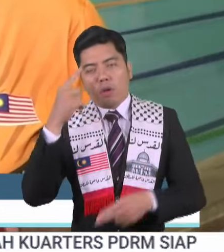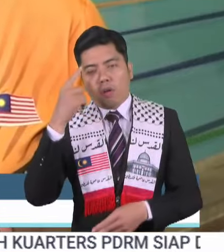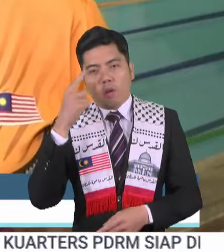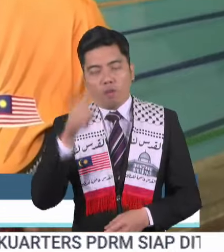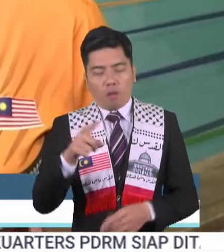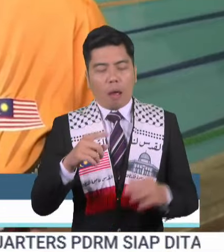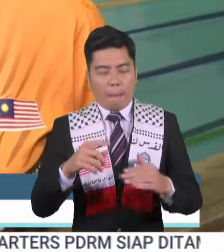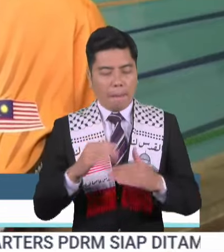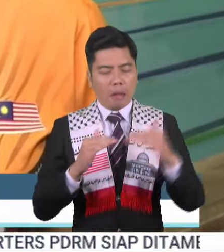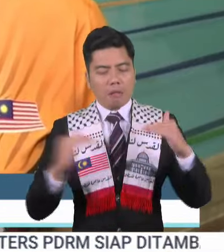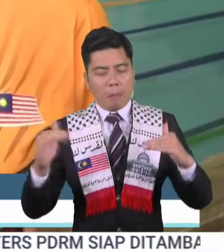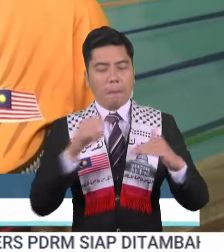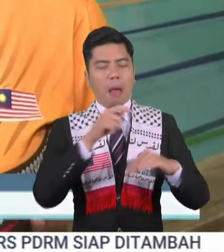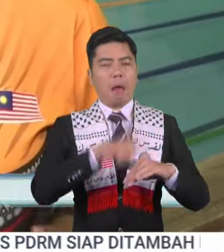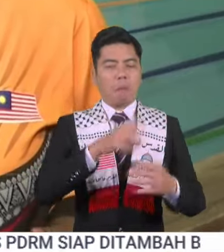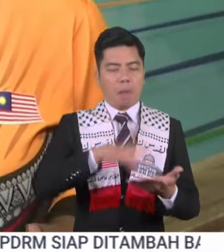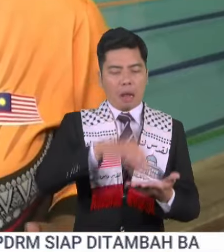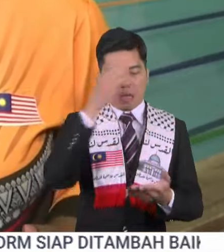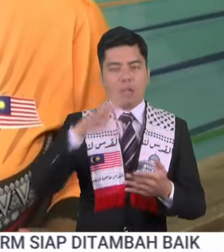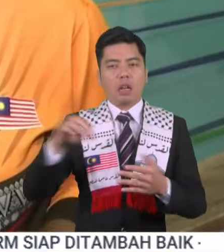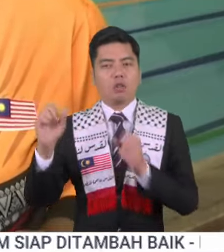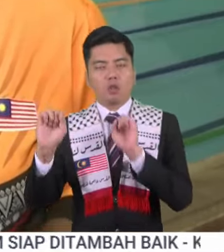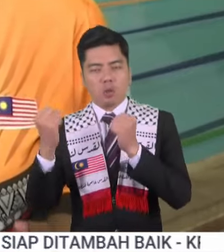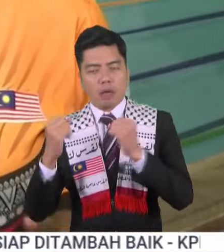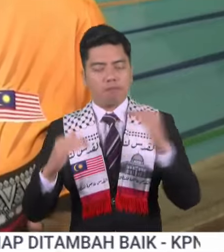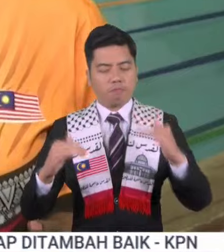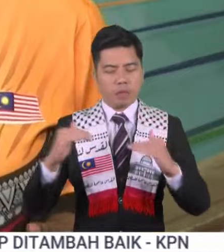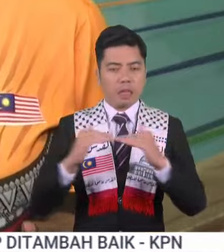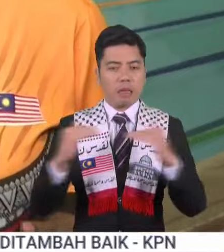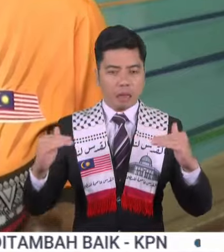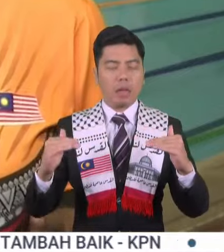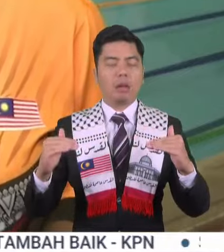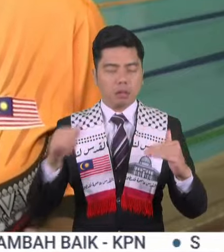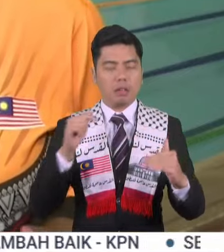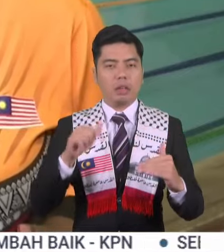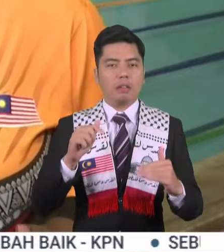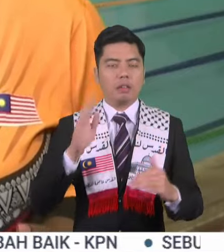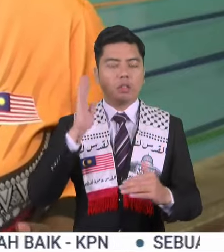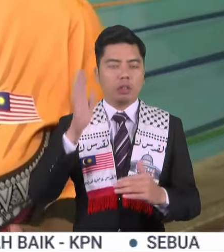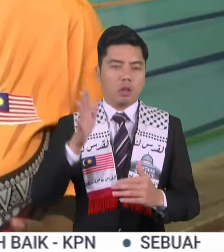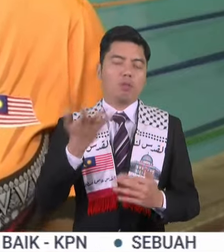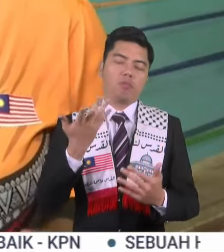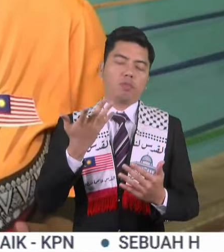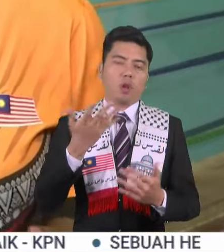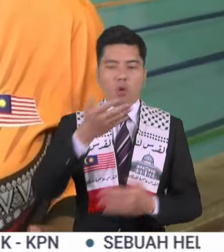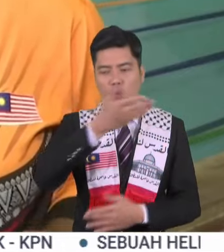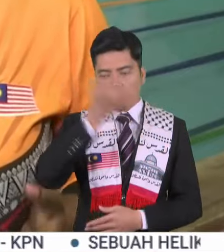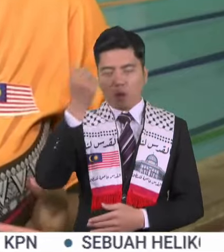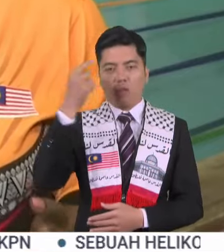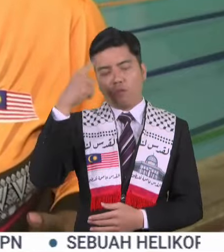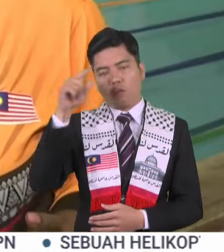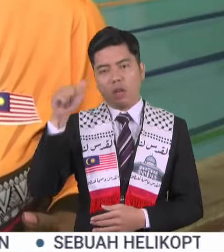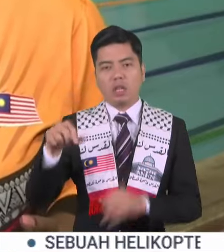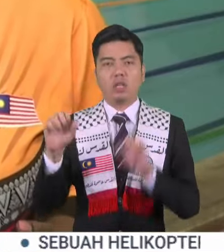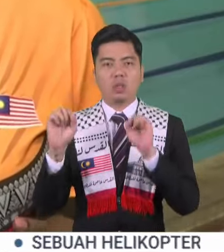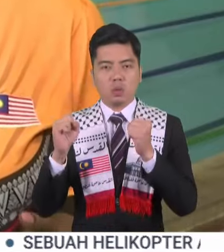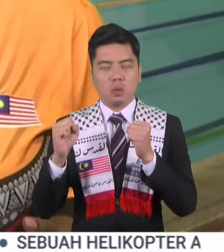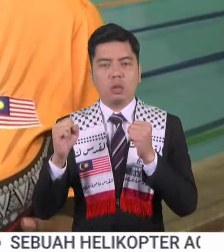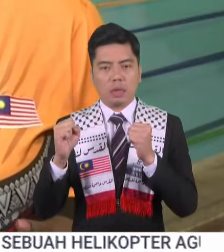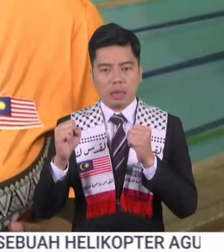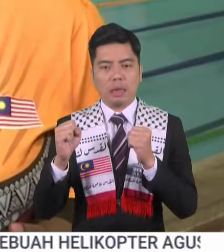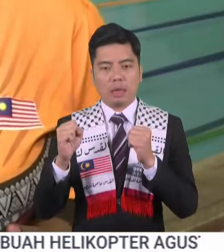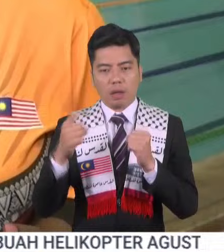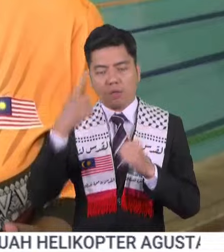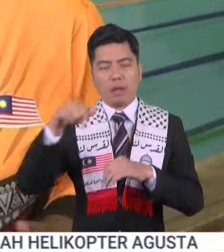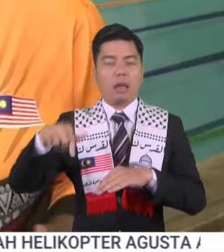mengimbangi pelajaran dan sukan, Jing En memutuskan untuk melupakan salah satu acara kegemarannya di sini untuk berada